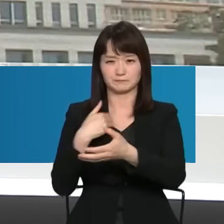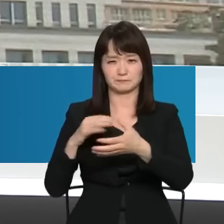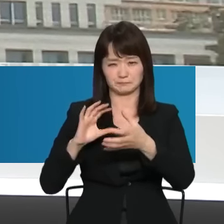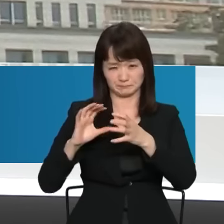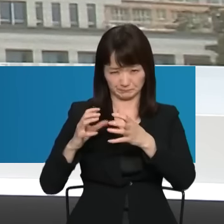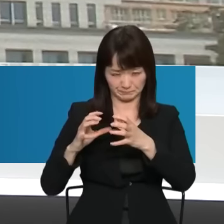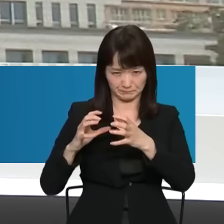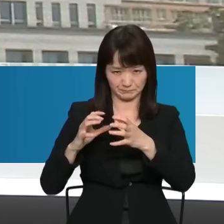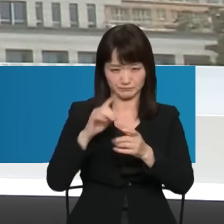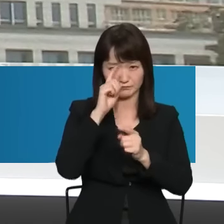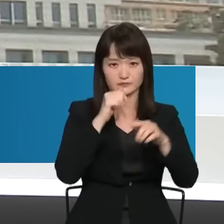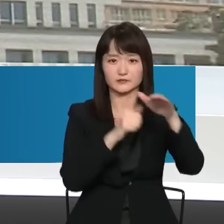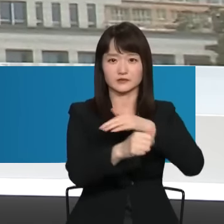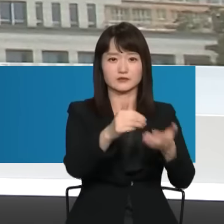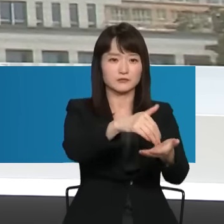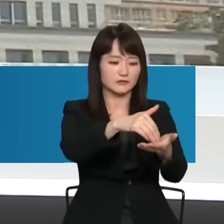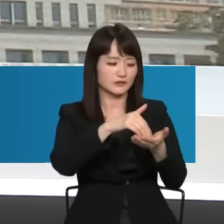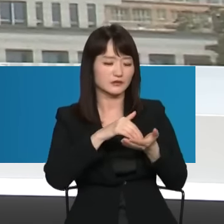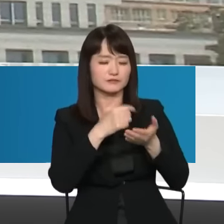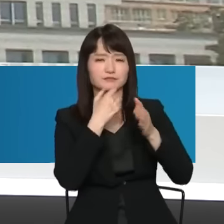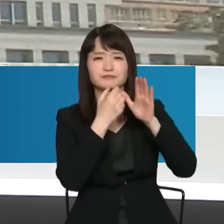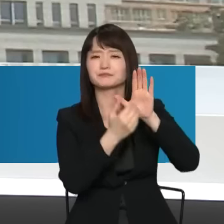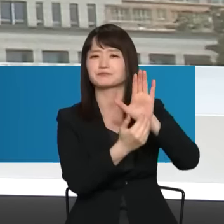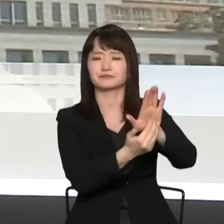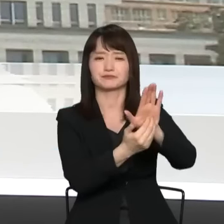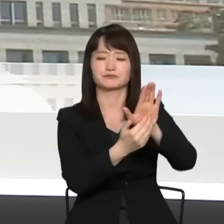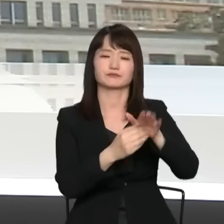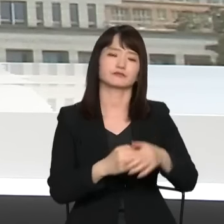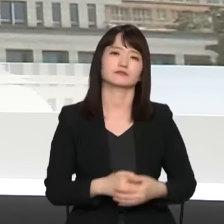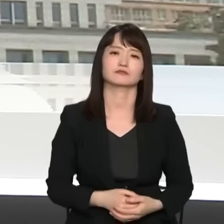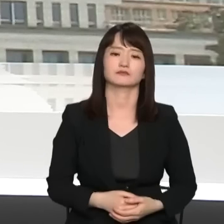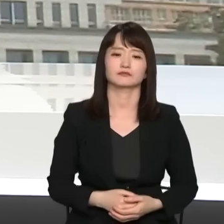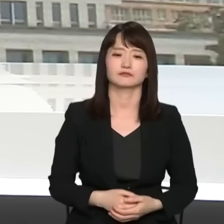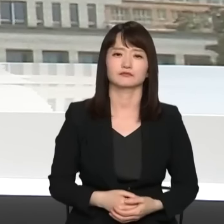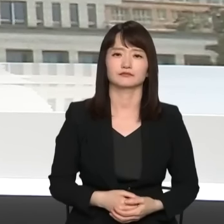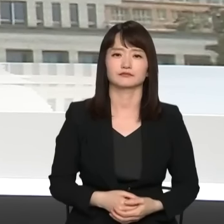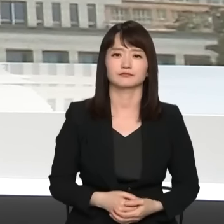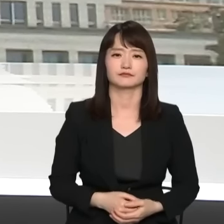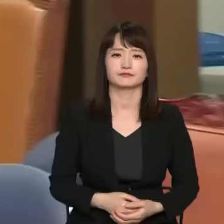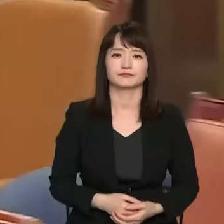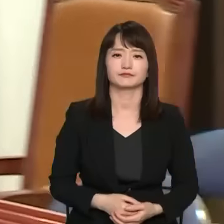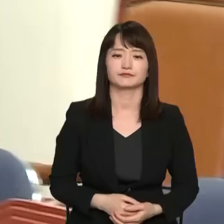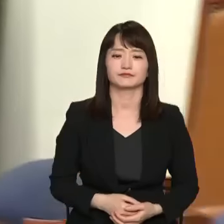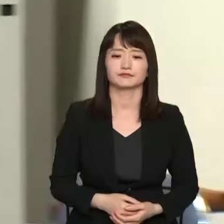한다면서 이 대표의 제안을 사실상 거절했습니다. 윤세민아 기자입니다.